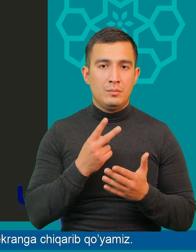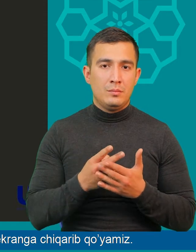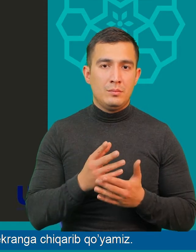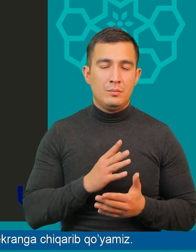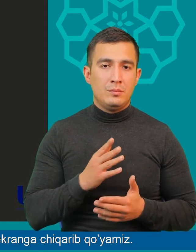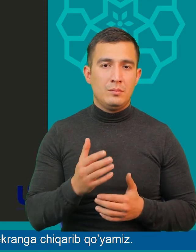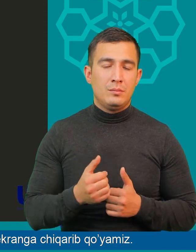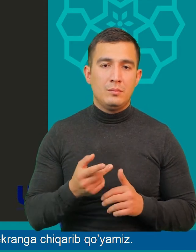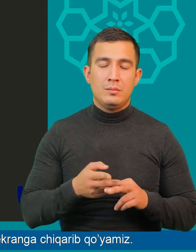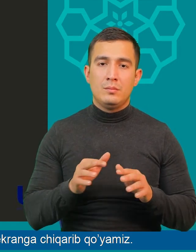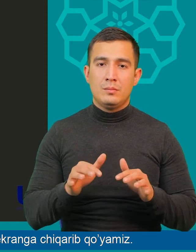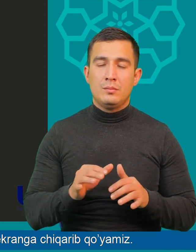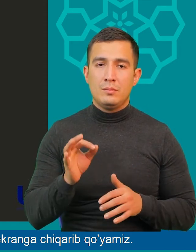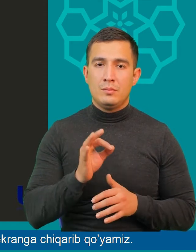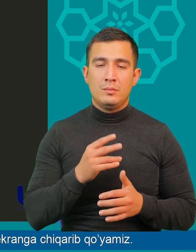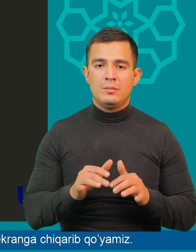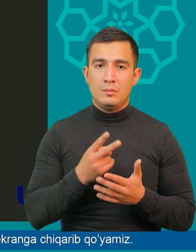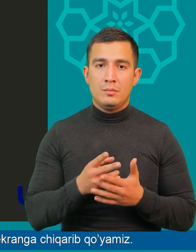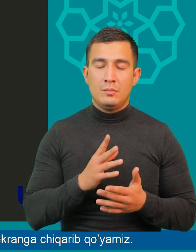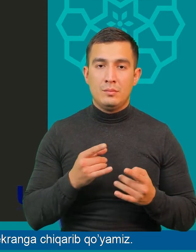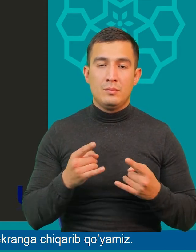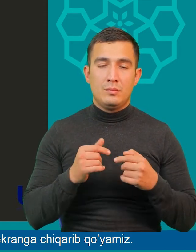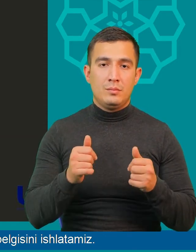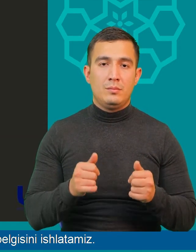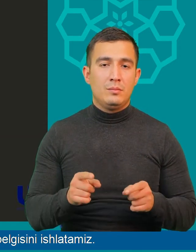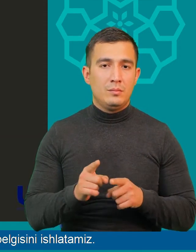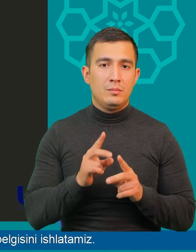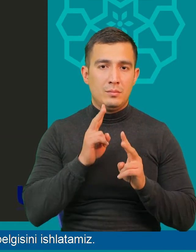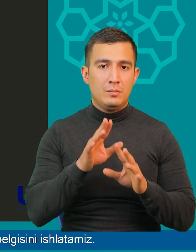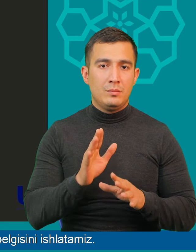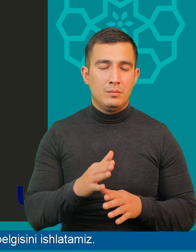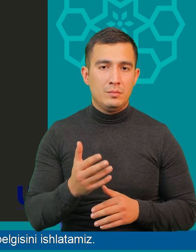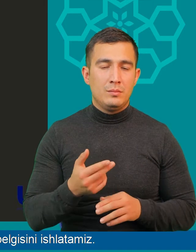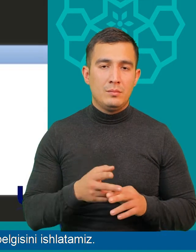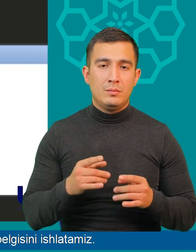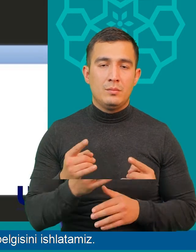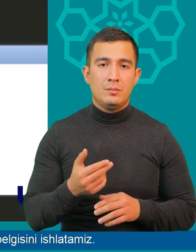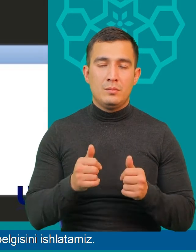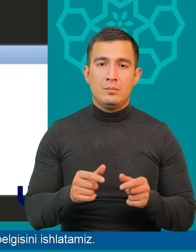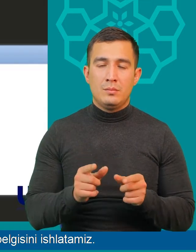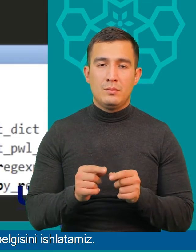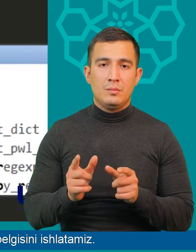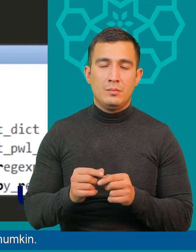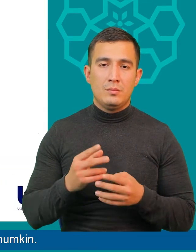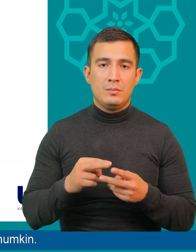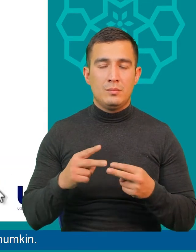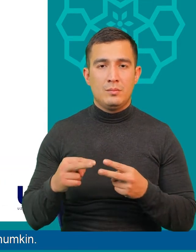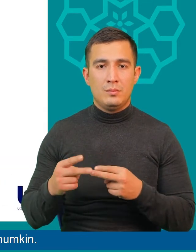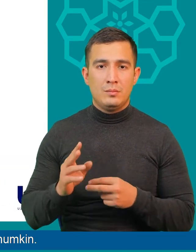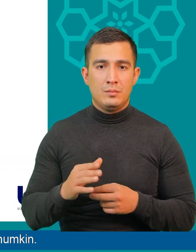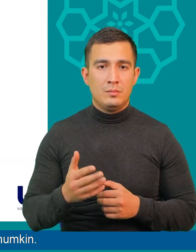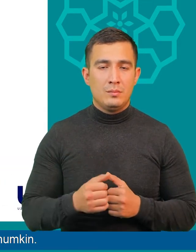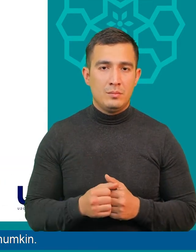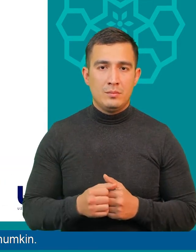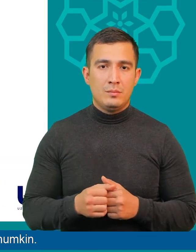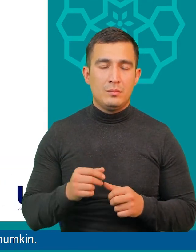sonlarni kompyuter aniqlaganini bilish uchun ularni ham ekranga chiqarib qo'yamiz. Saqlab, bir-biriga qo'shilib ketmasligi uchun bayer tegini ishlatamiz. Bayer saqlab,